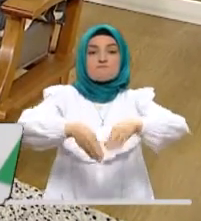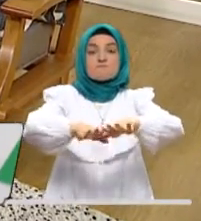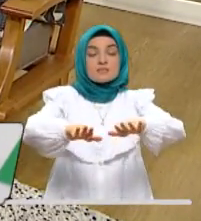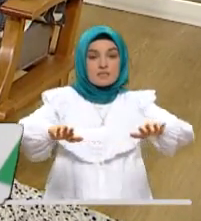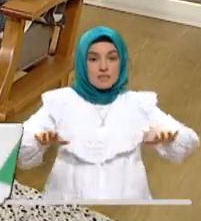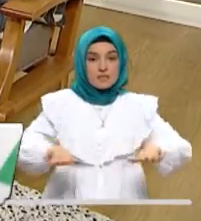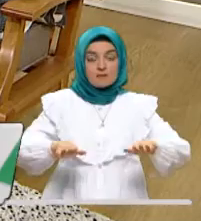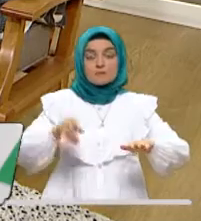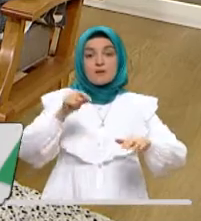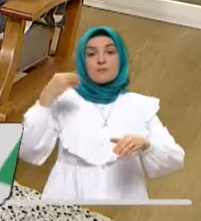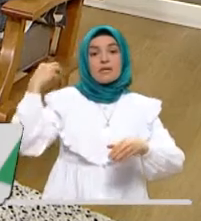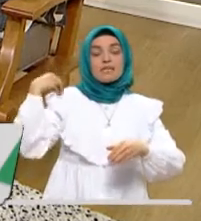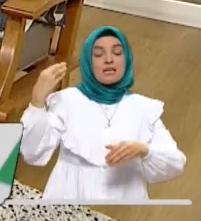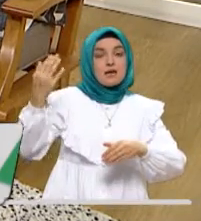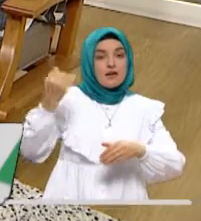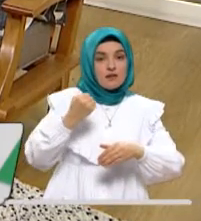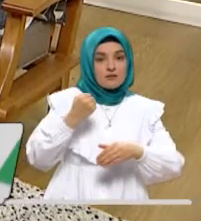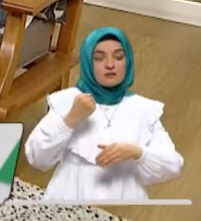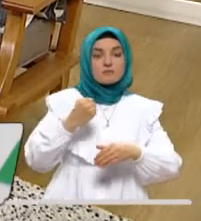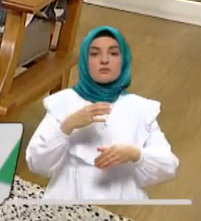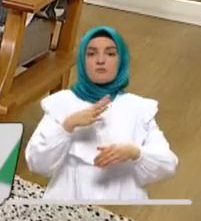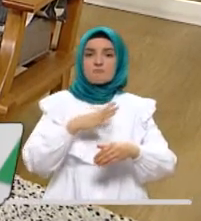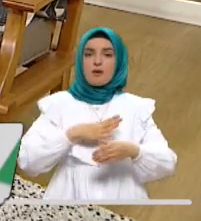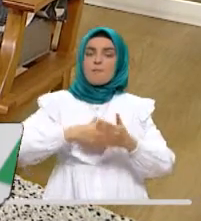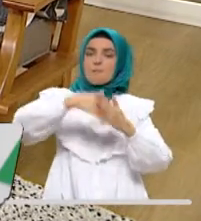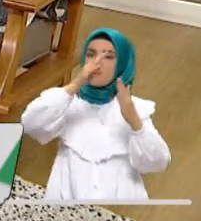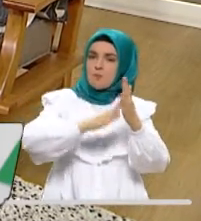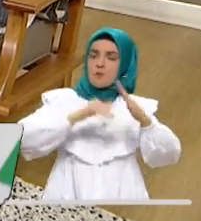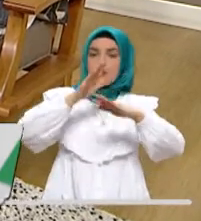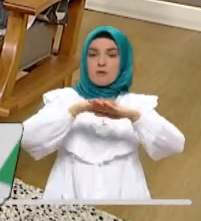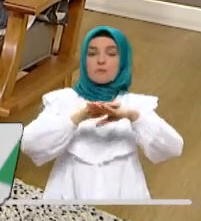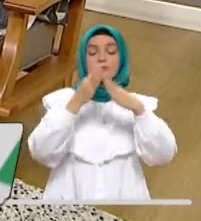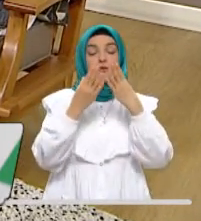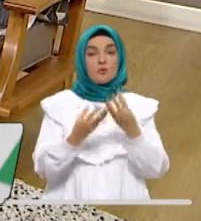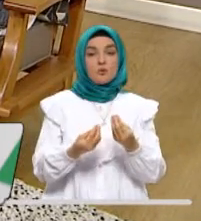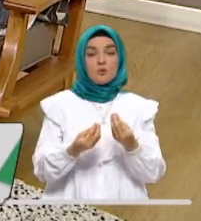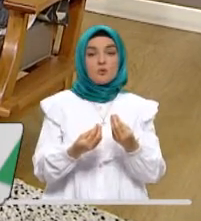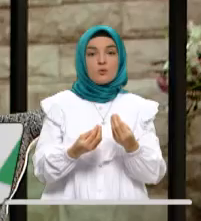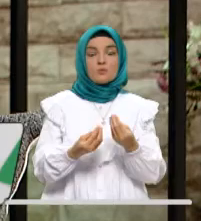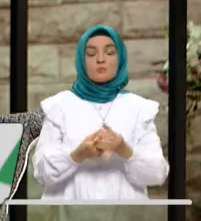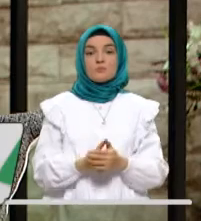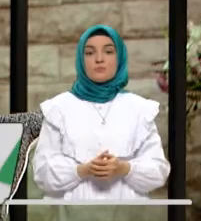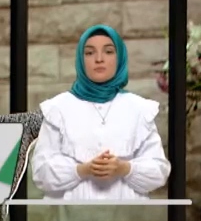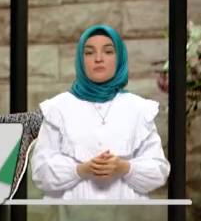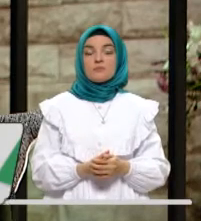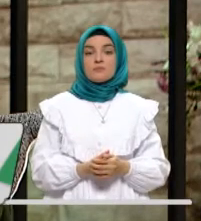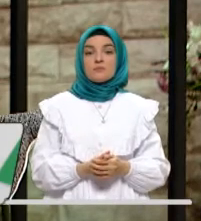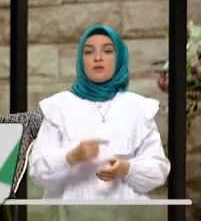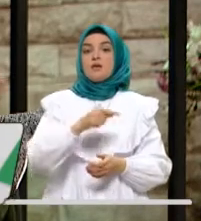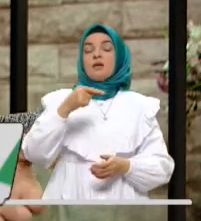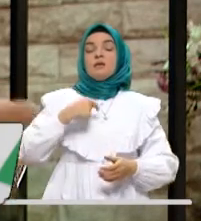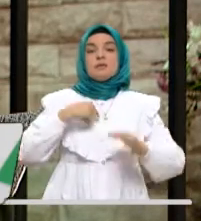halı aldıysak oradan da gelebiliyor. İşte yeni boya yaptıysak boyadan da gelebiliyor ev içindeki kimyasal kirlilik. Aynı zamanda biz her